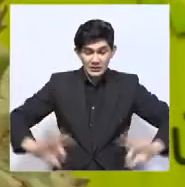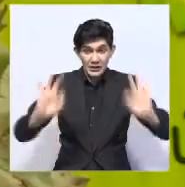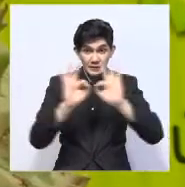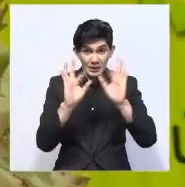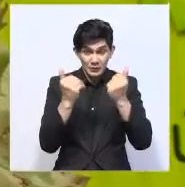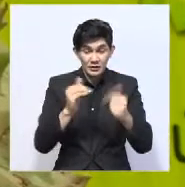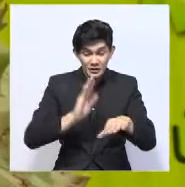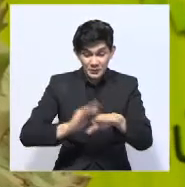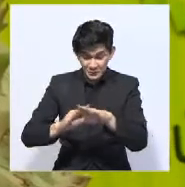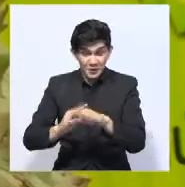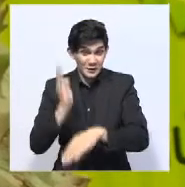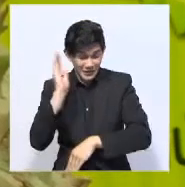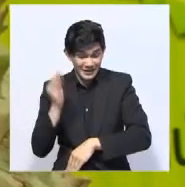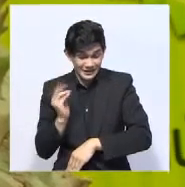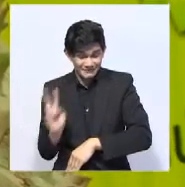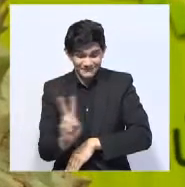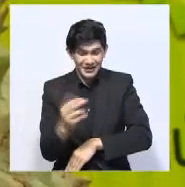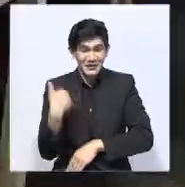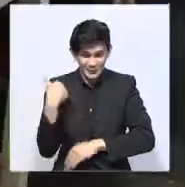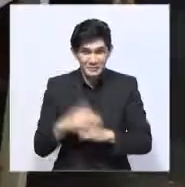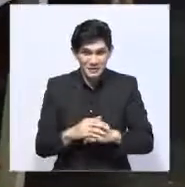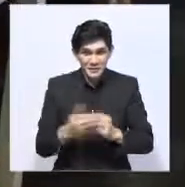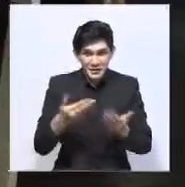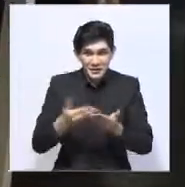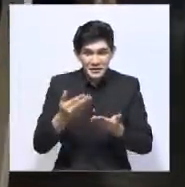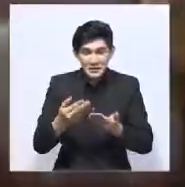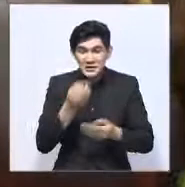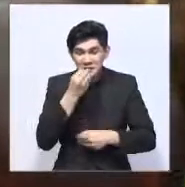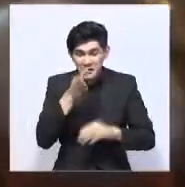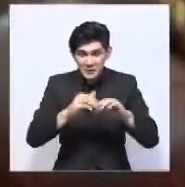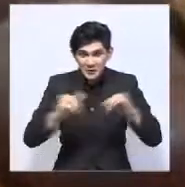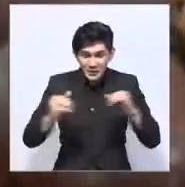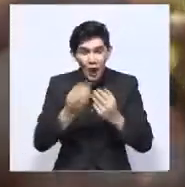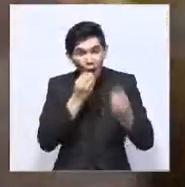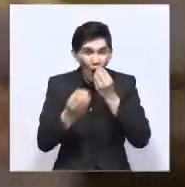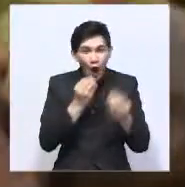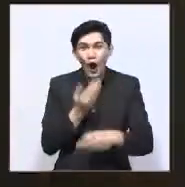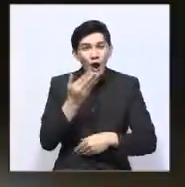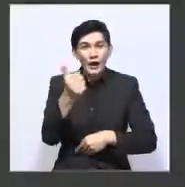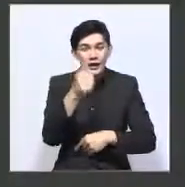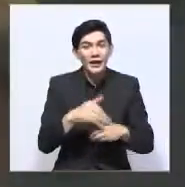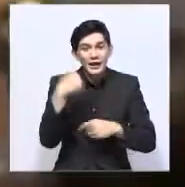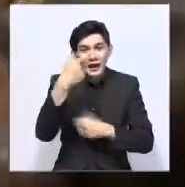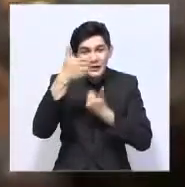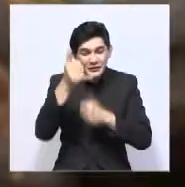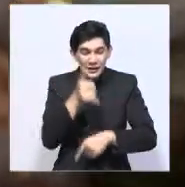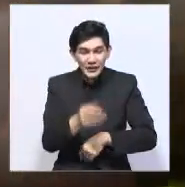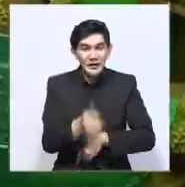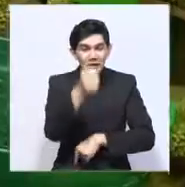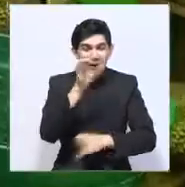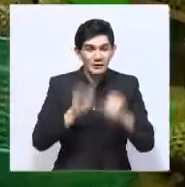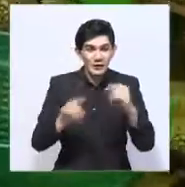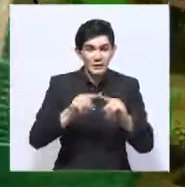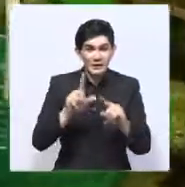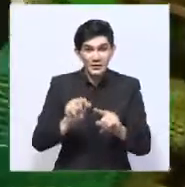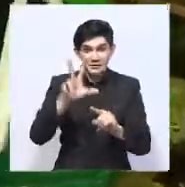ค่ะอยากชวนคุณรัตพงศ์ไปนะเขามีบุฟเฟ่ทุเรียนคุณผู้ชมท่านไหนที่สนใจเดี๋ยวไปเจอกับดิฉันได ้ครับ งานนี้จนถึ